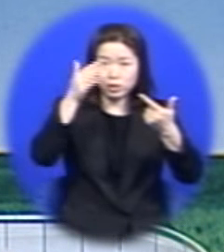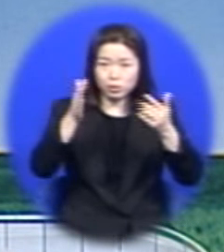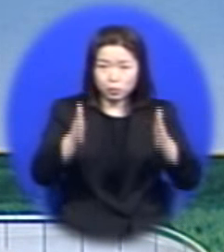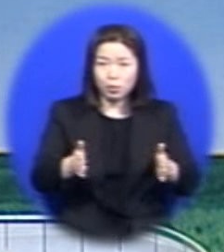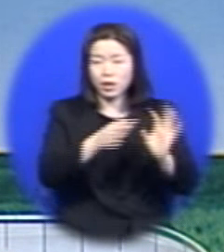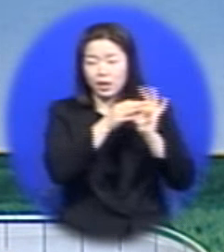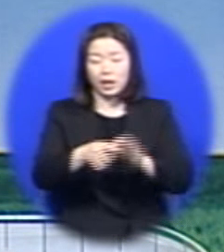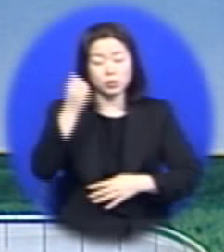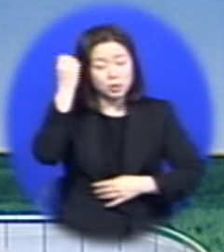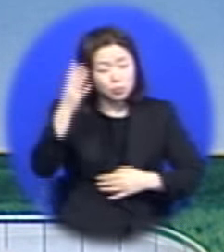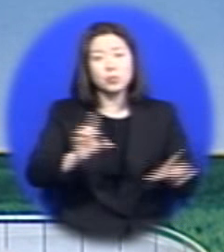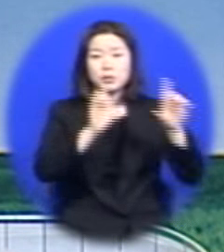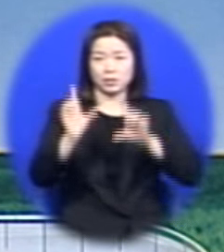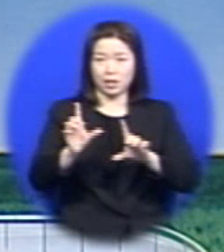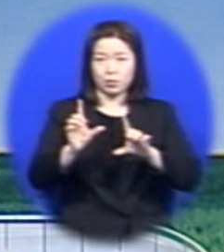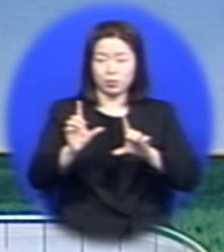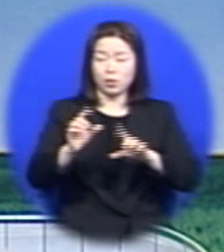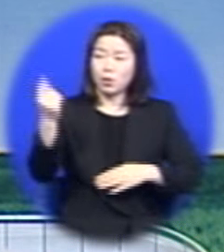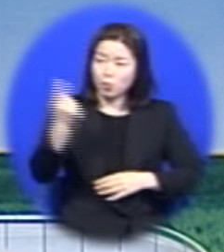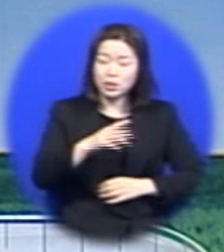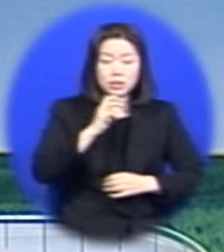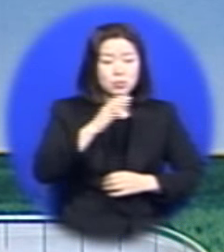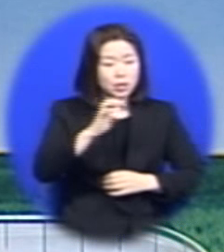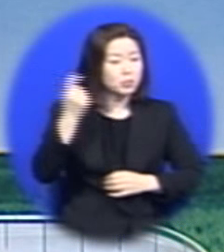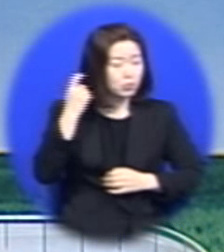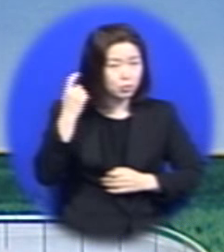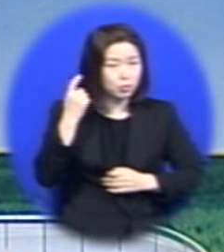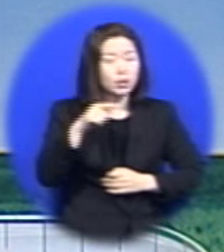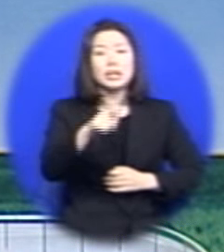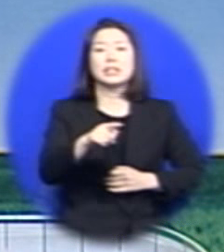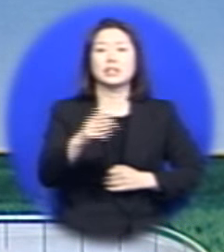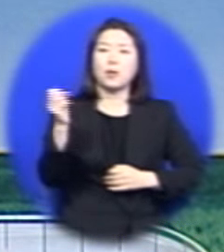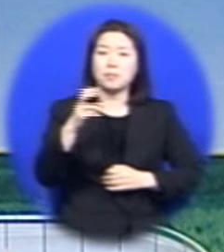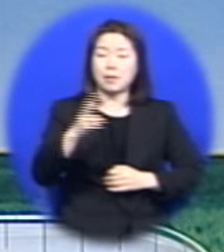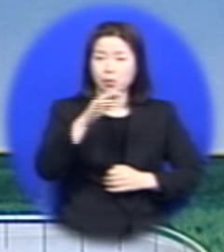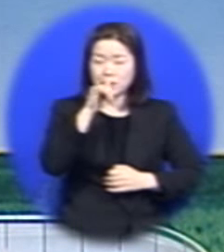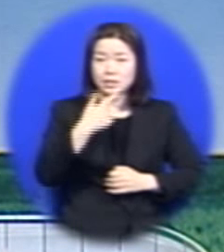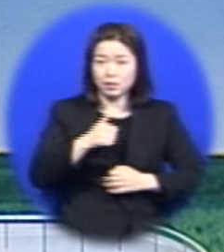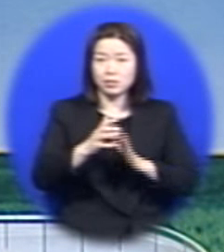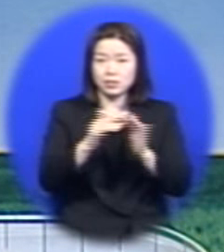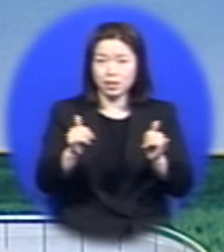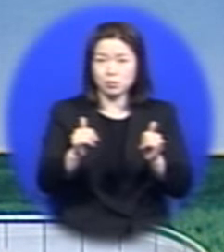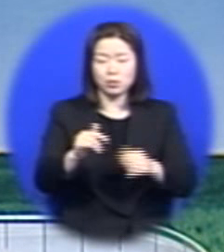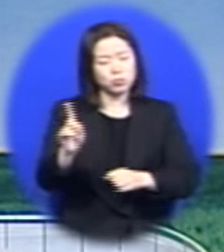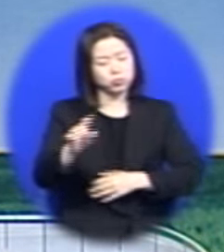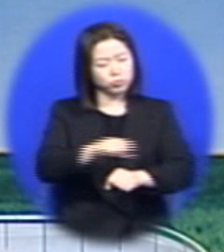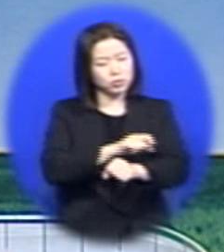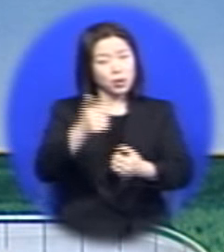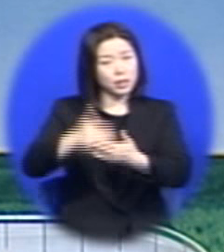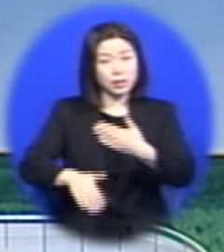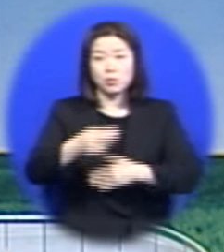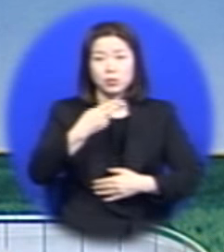일주일 내내 또 잊어버렸다가 하셨던 분들은 뭐 특별한 남아있는 것도 없고 내게 무슨